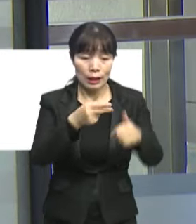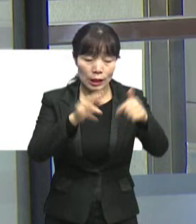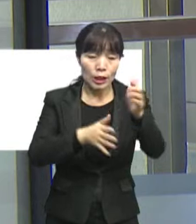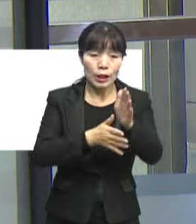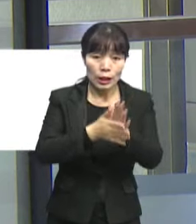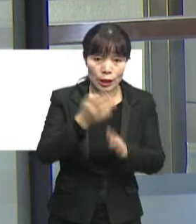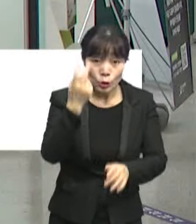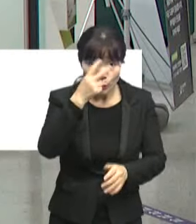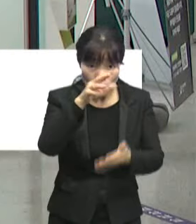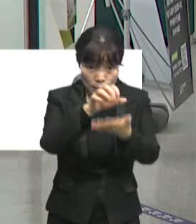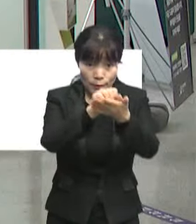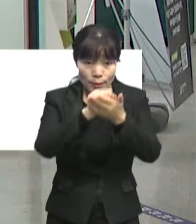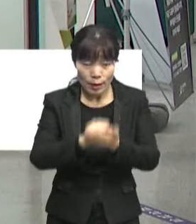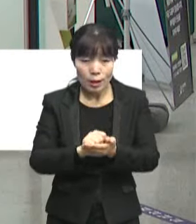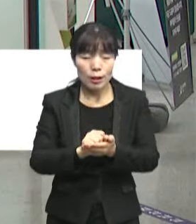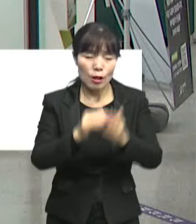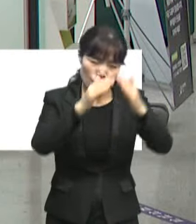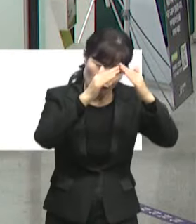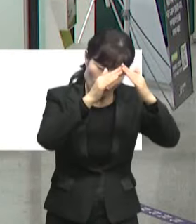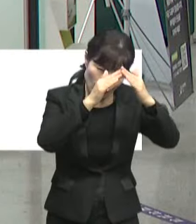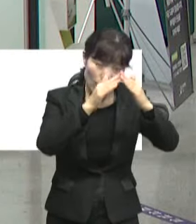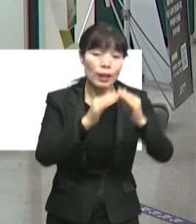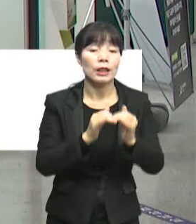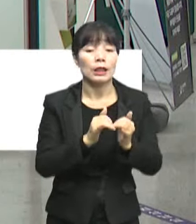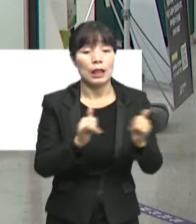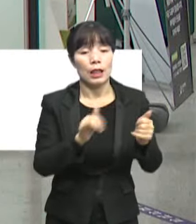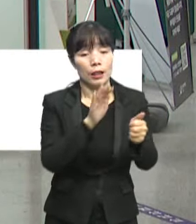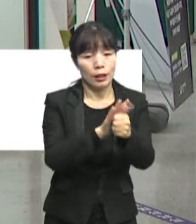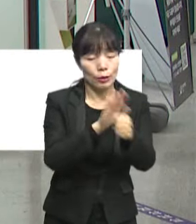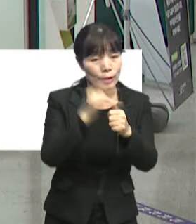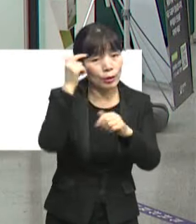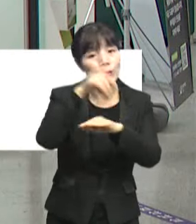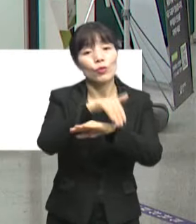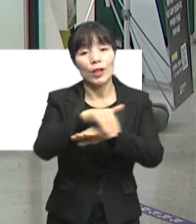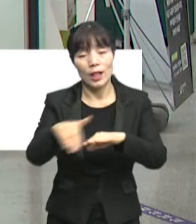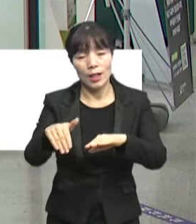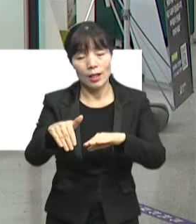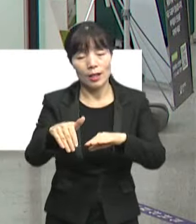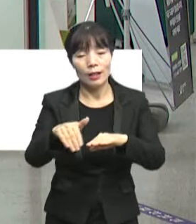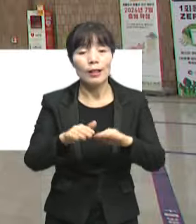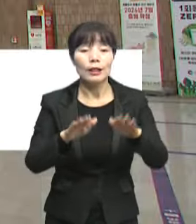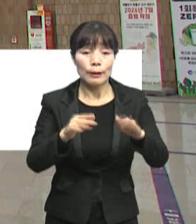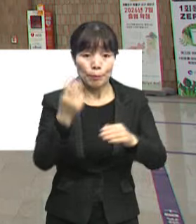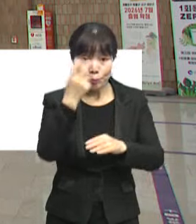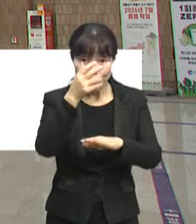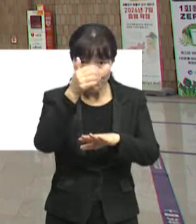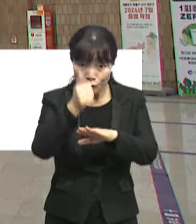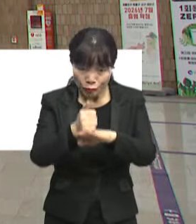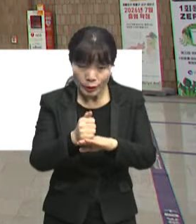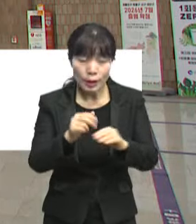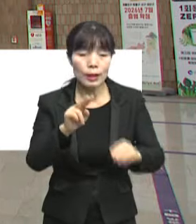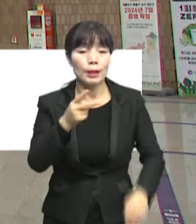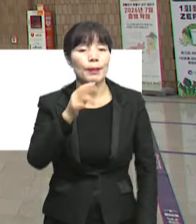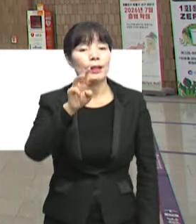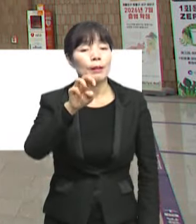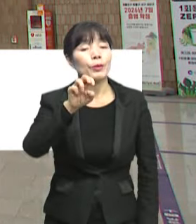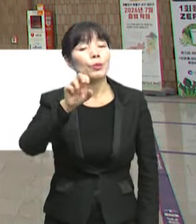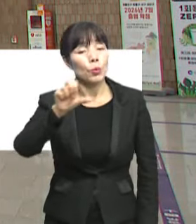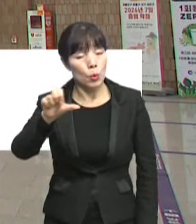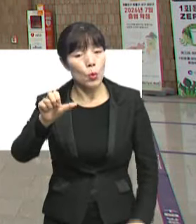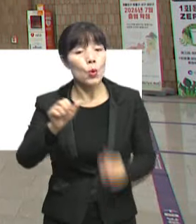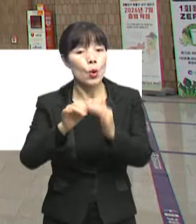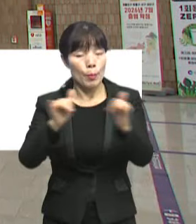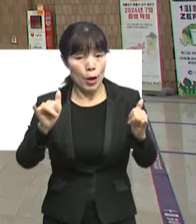반영해 은둔형 외토리 지원 기본 계획을 수립할 예정이며 특히 이번 조사에서 발굴된 235명의